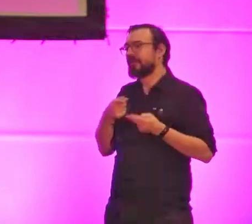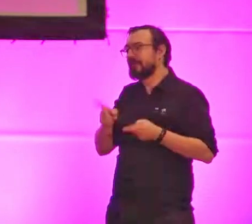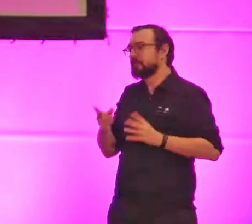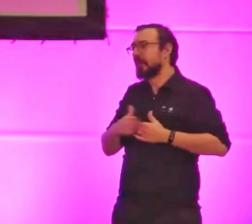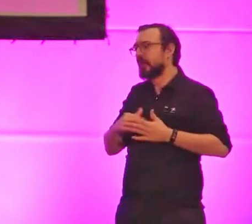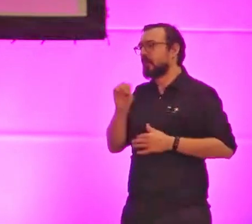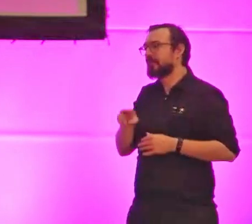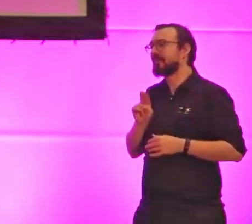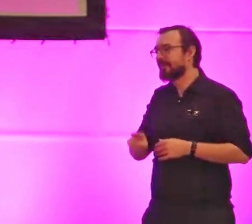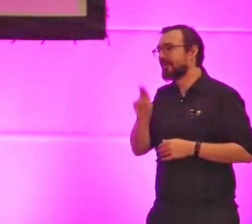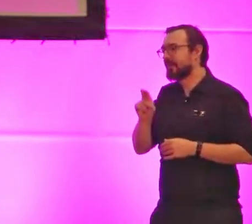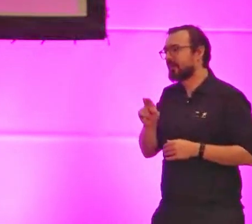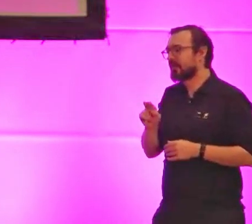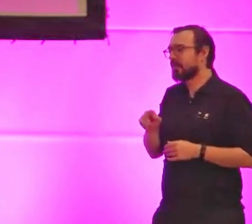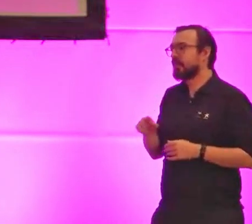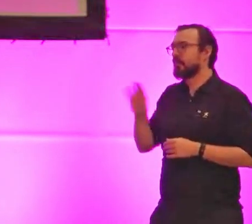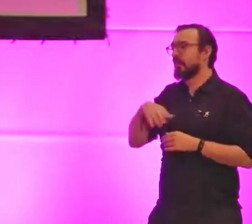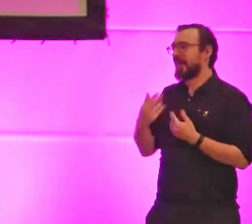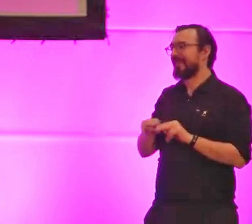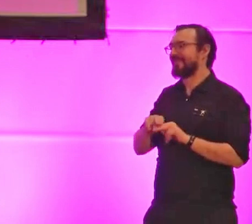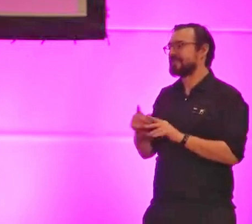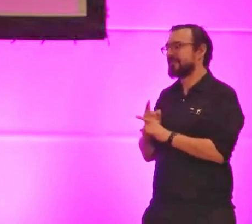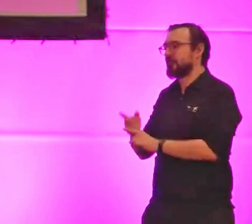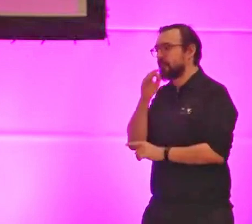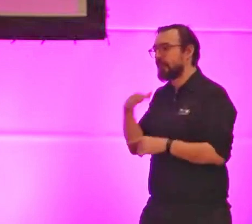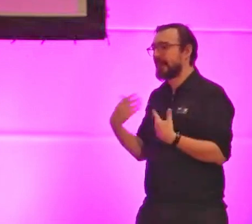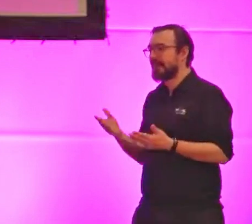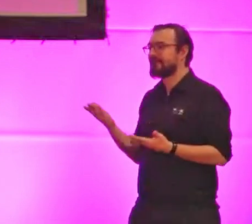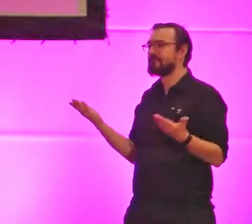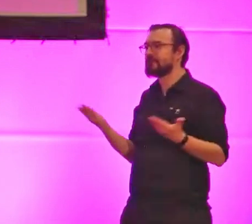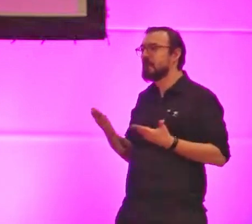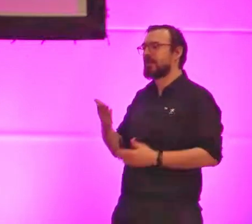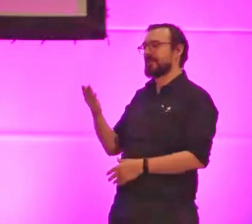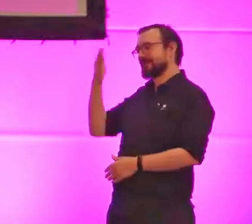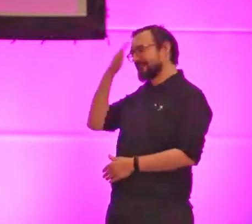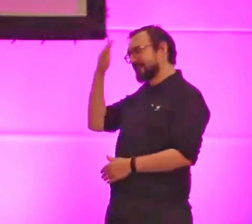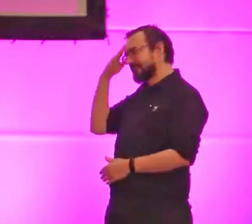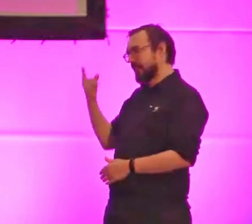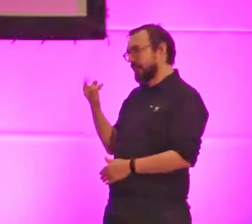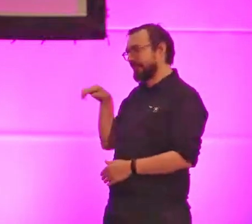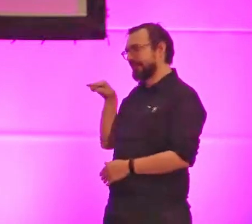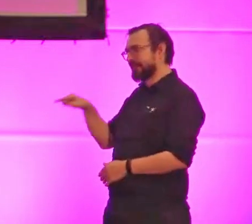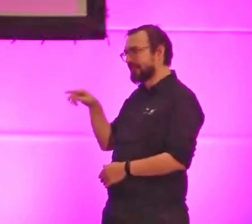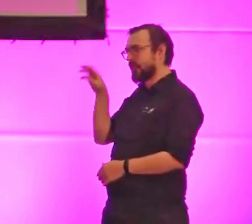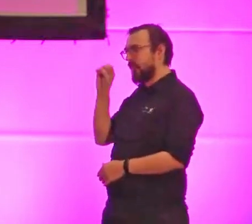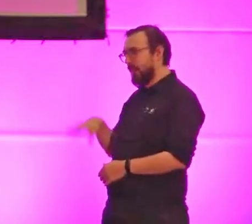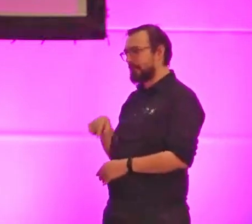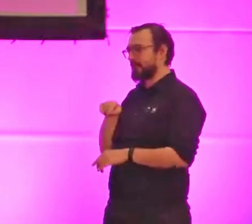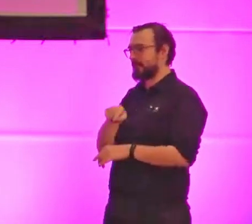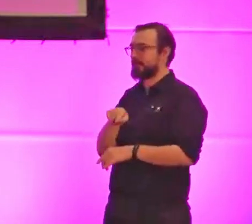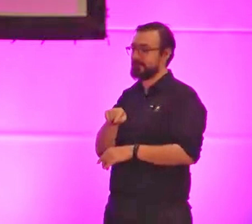Det handlar om. Och då är nästa förfråga: vad visste Lundin